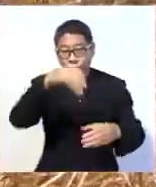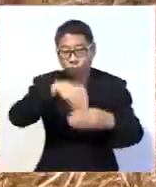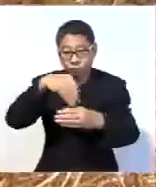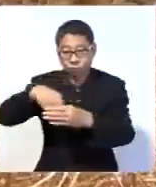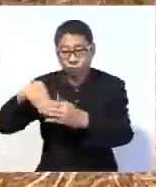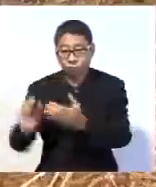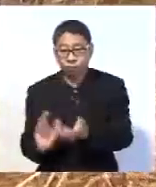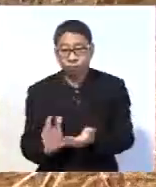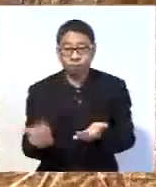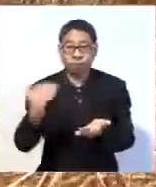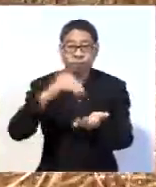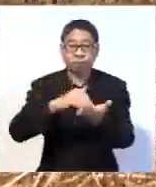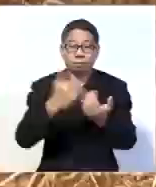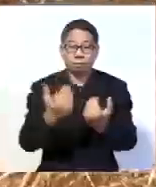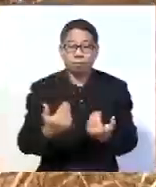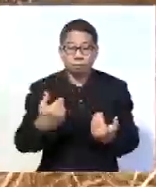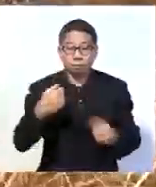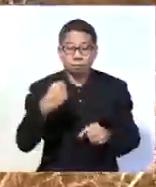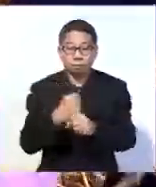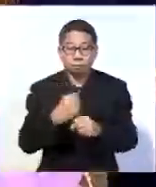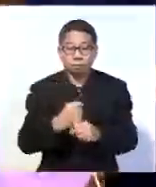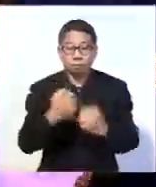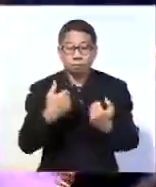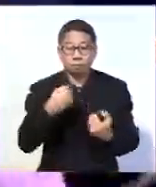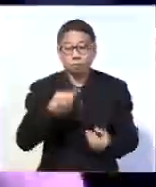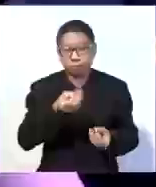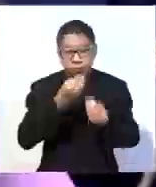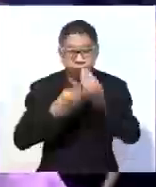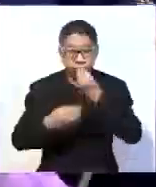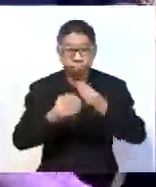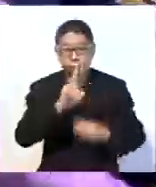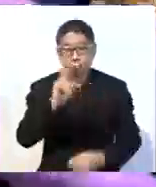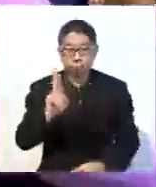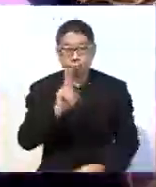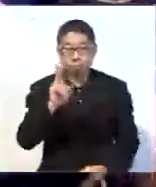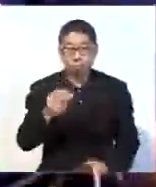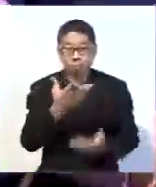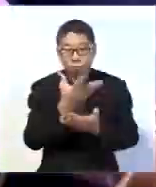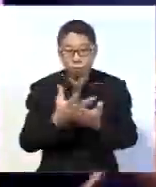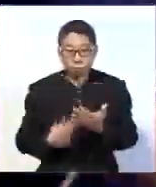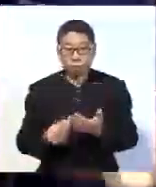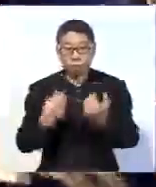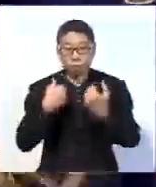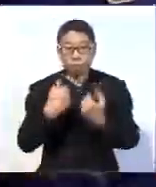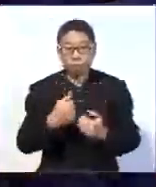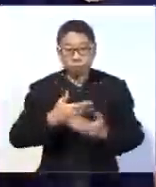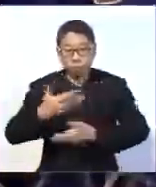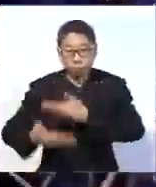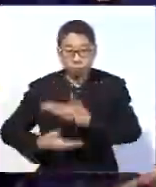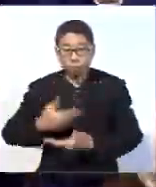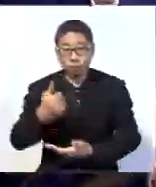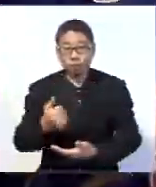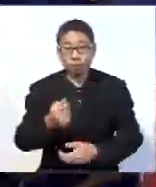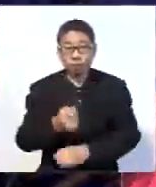กข้าวได้อีกครั้งเพื่อนำผลผลิตที่ได้มาบริโภคเหลือก็สามารถนำไปจำหน่าย